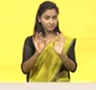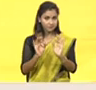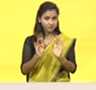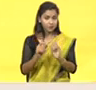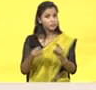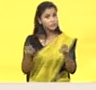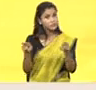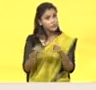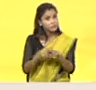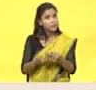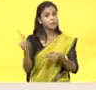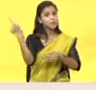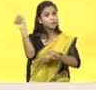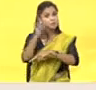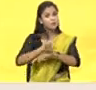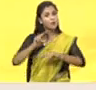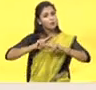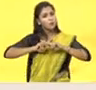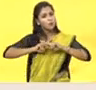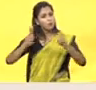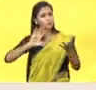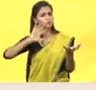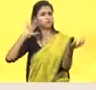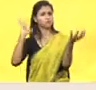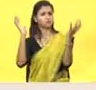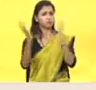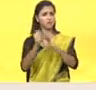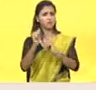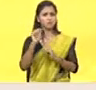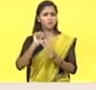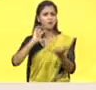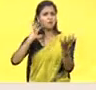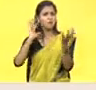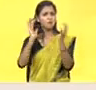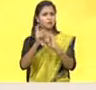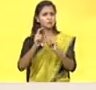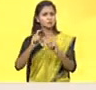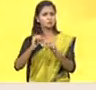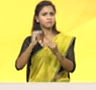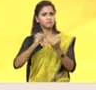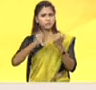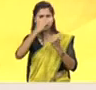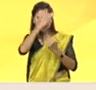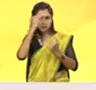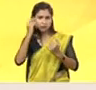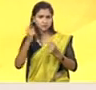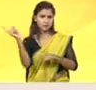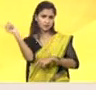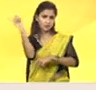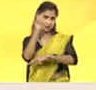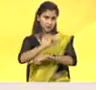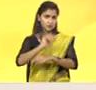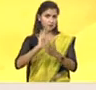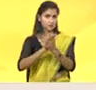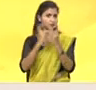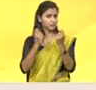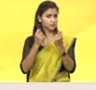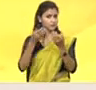दिन पूरी दुनिया में विश्व संस्कृत दिवस भी मनाया गया। आज